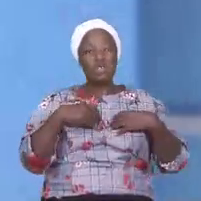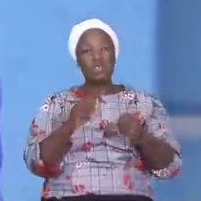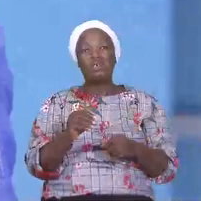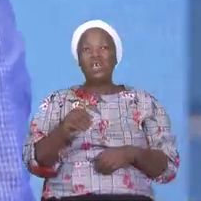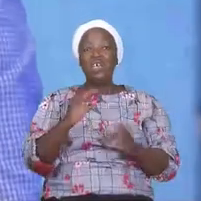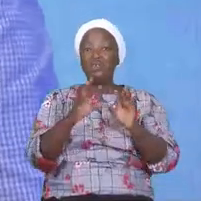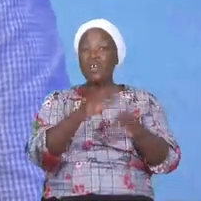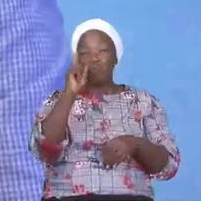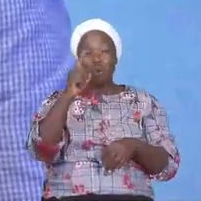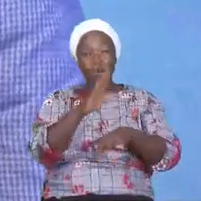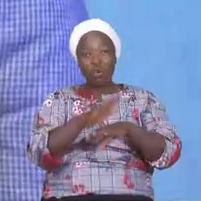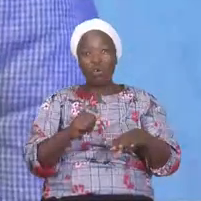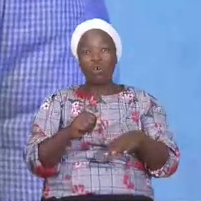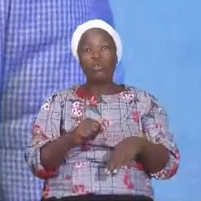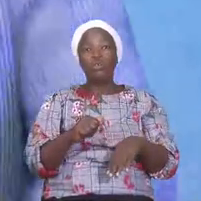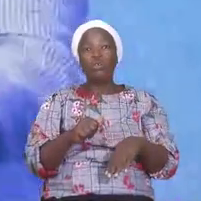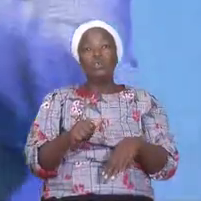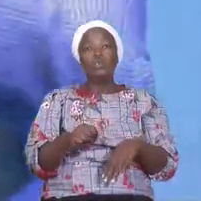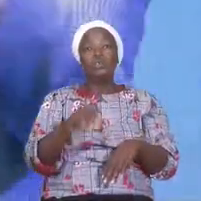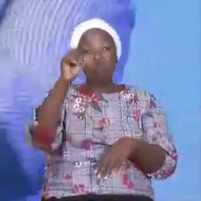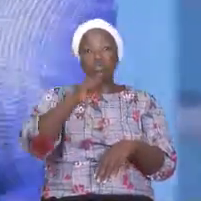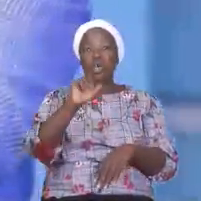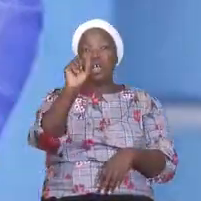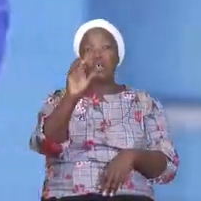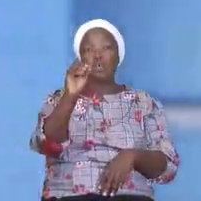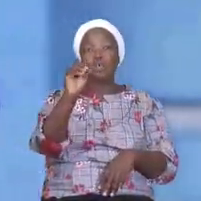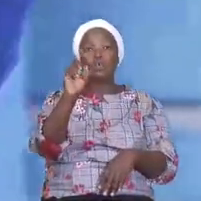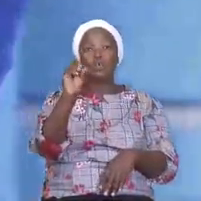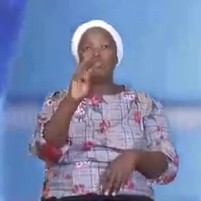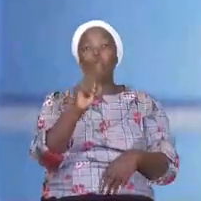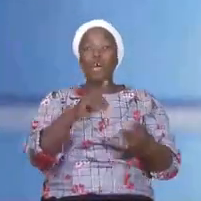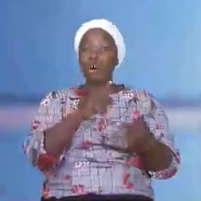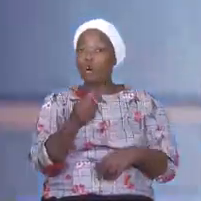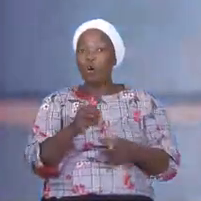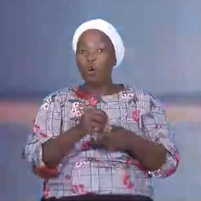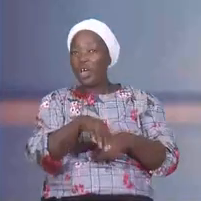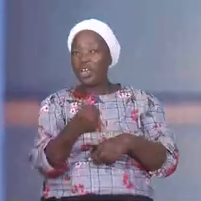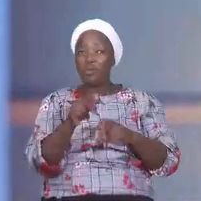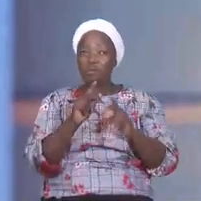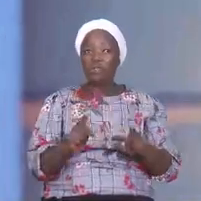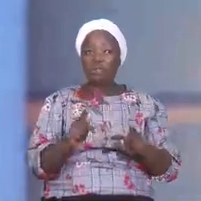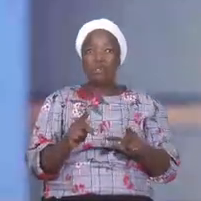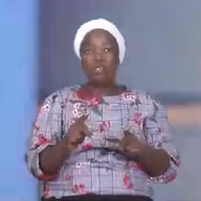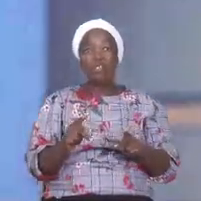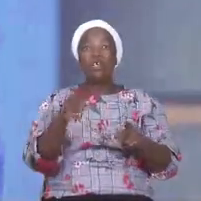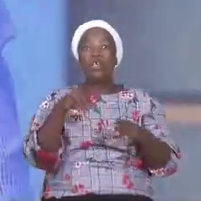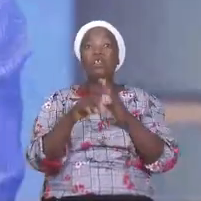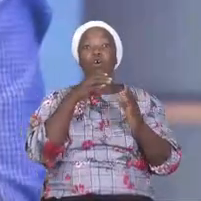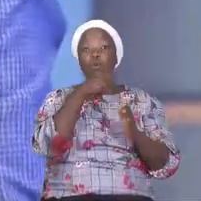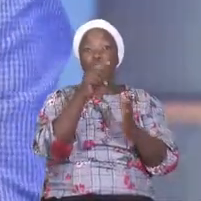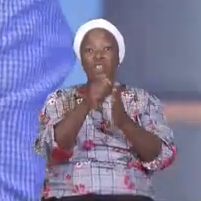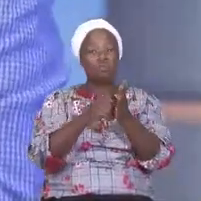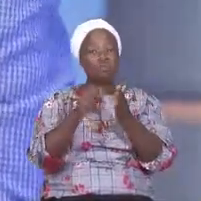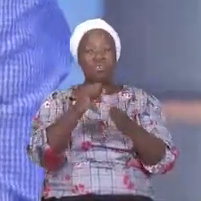quelqu'un appelle Josué, il ne sera plus guéri. Si quelqu'un appelle Salomon ou